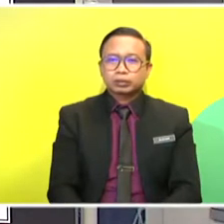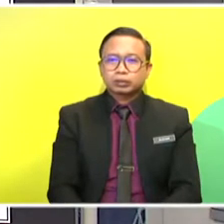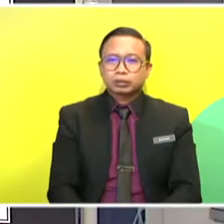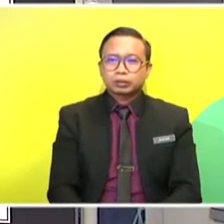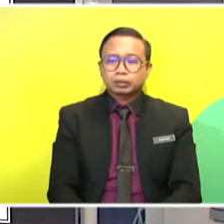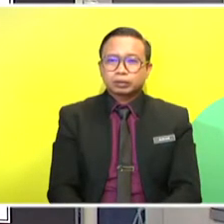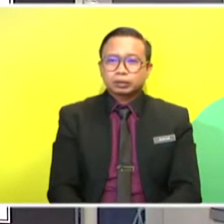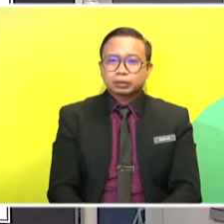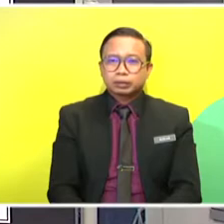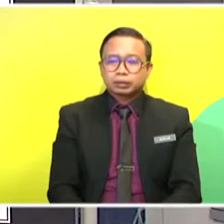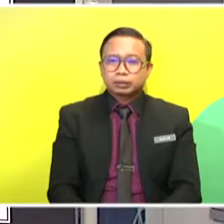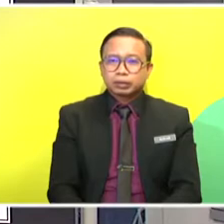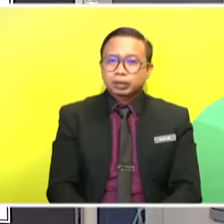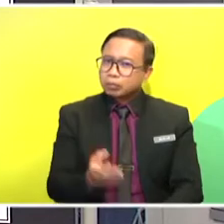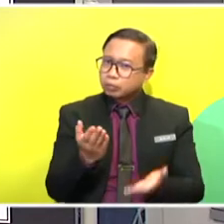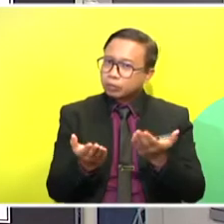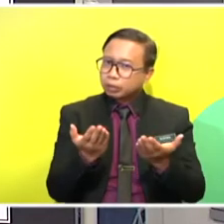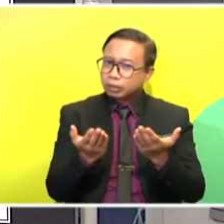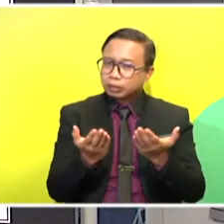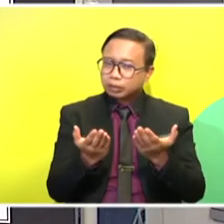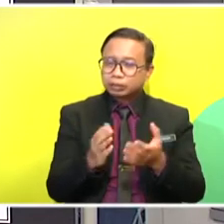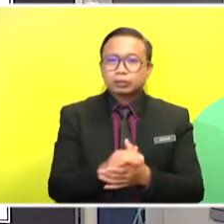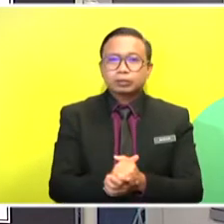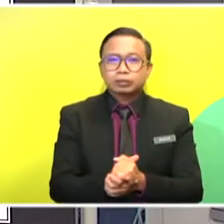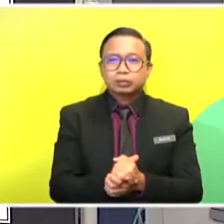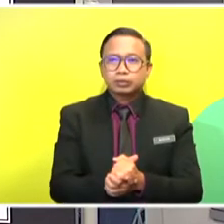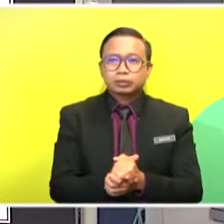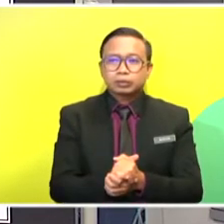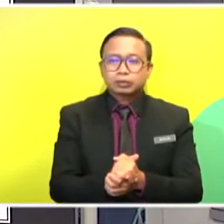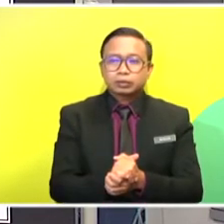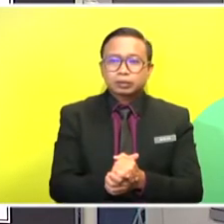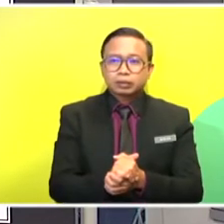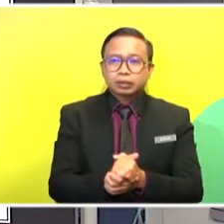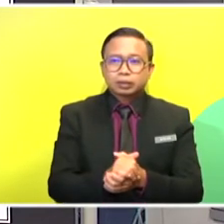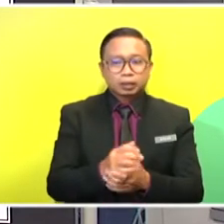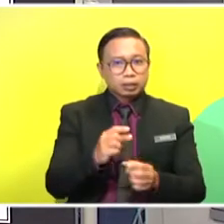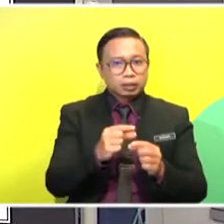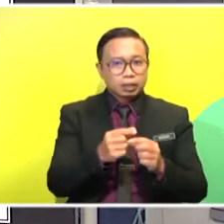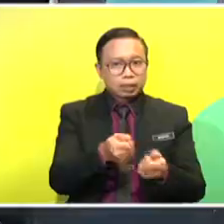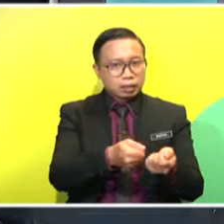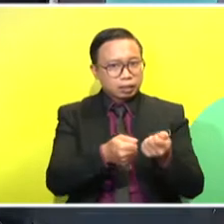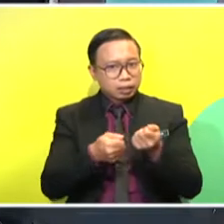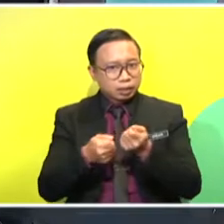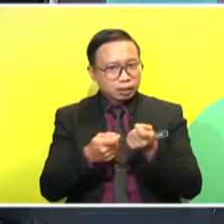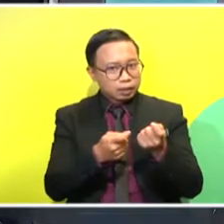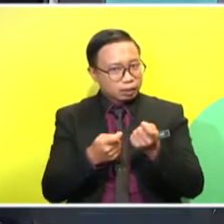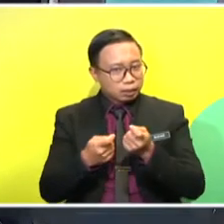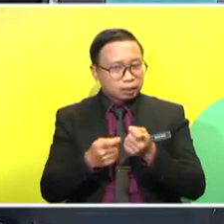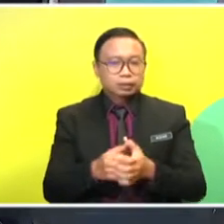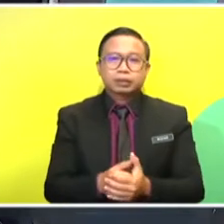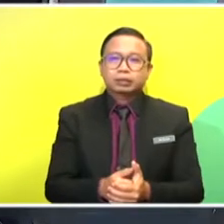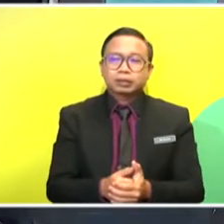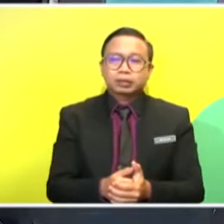sebab saya kena tekan. Saya kena tekan penyepit ini dan menarik tali ini supaya ianya tegang. Bagus. Sebenarnya memang tujuan dia untuk